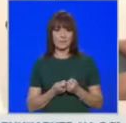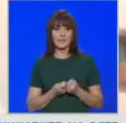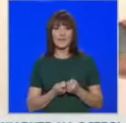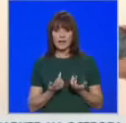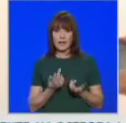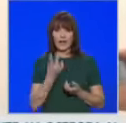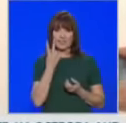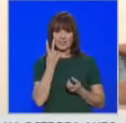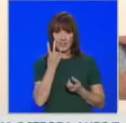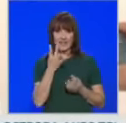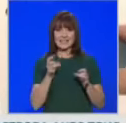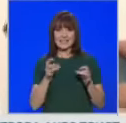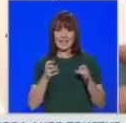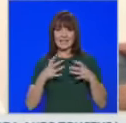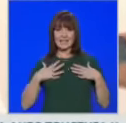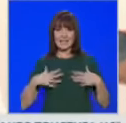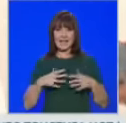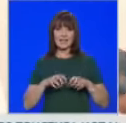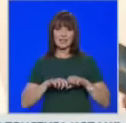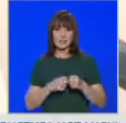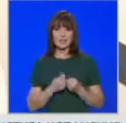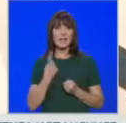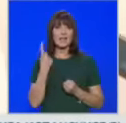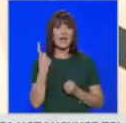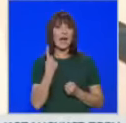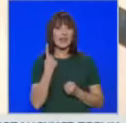средни телесни повреди. Едната се изразила в